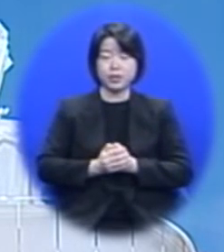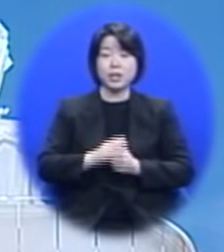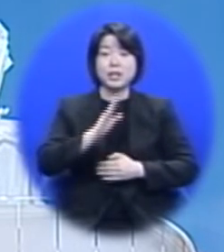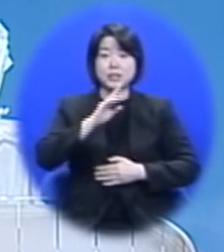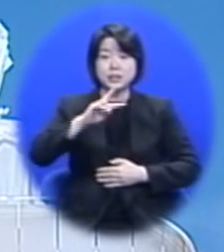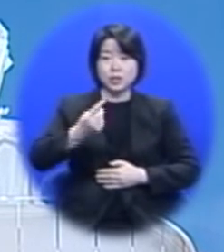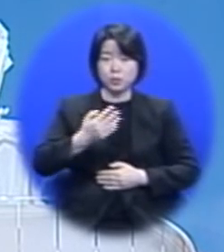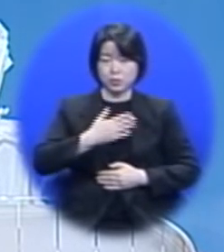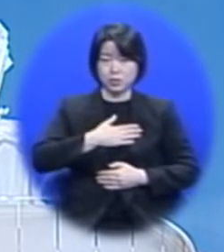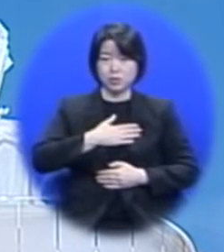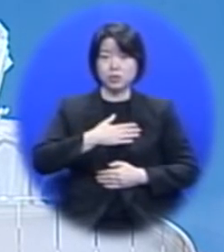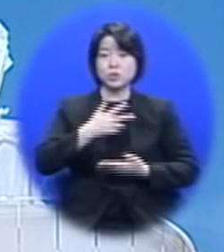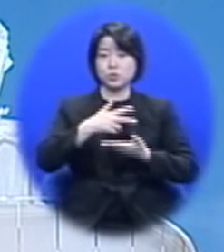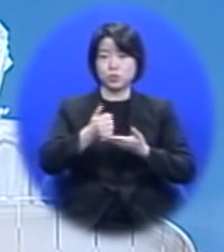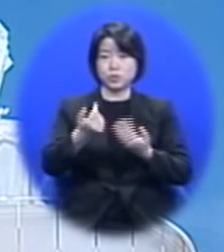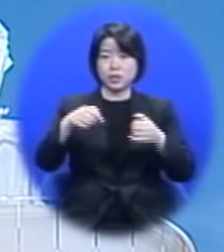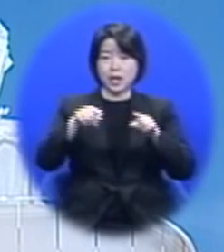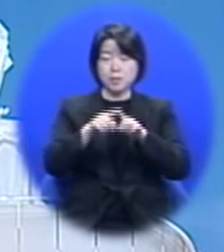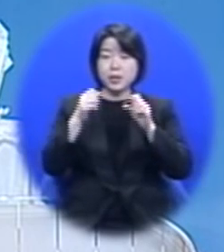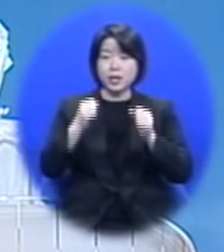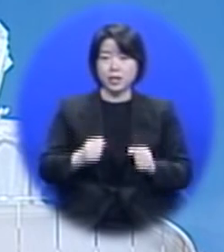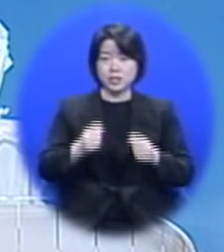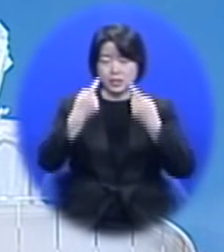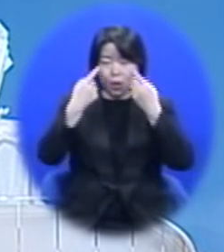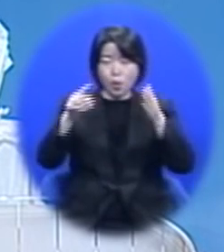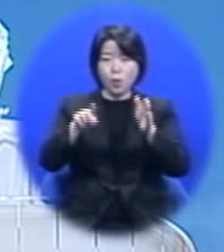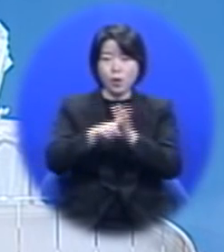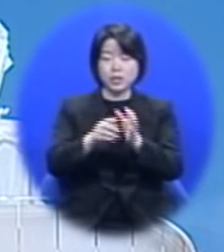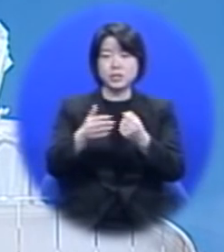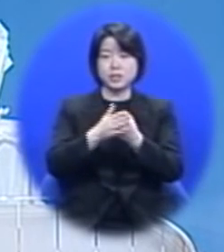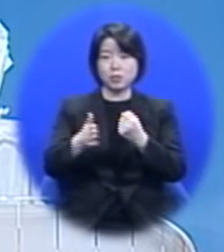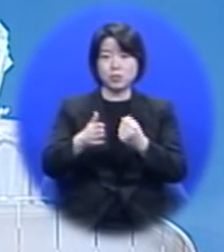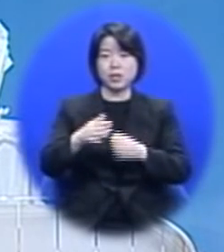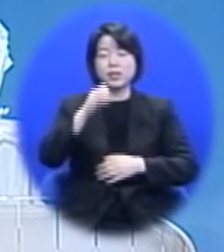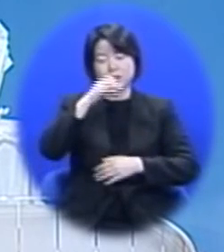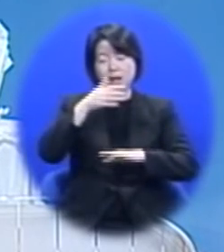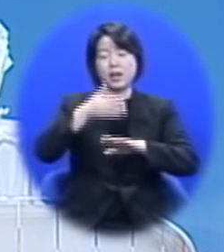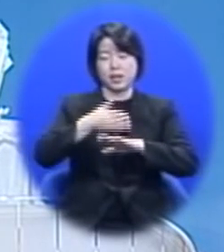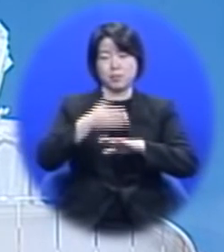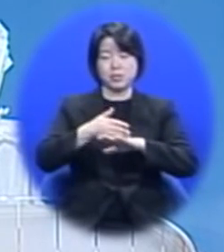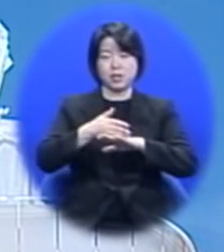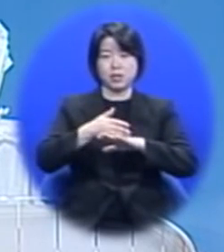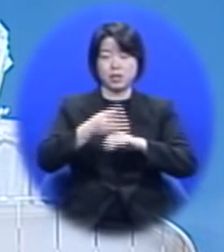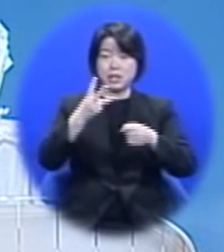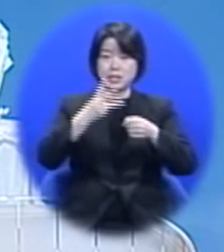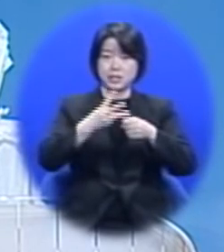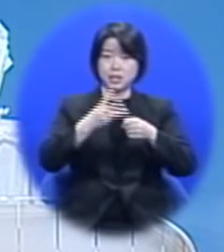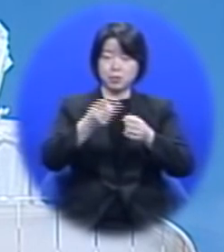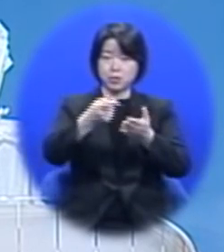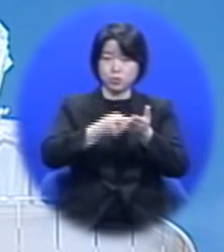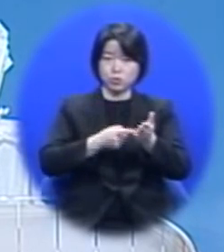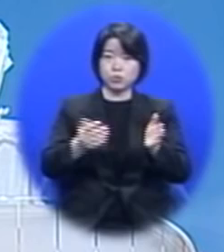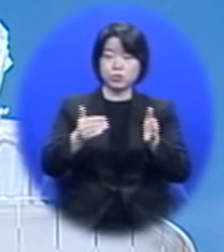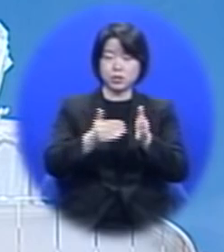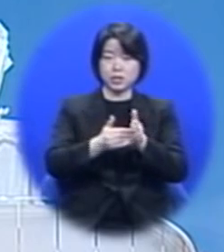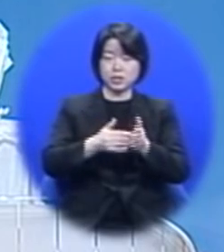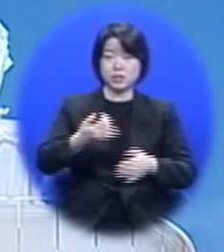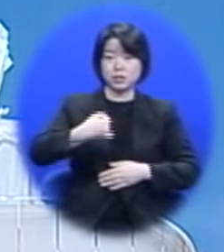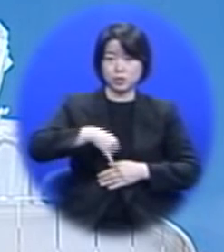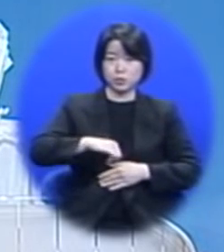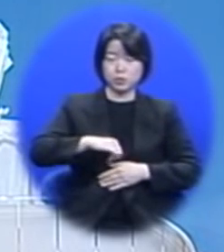그래도 저는 주님께서 함께 계시다는 확신에 그저 감사했습니다. 세 번째 수술까지는